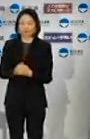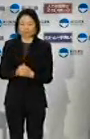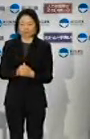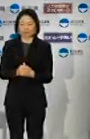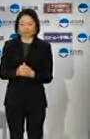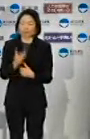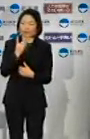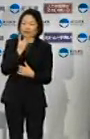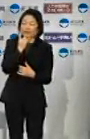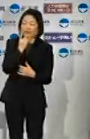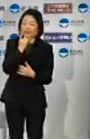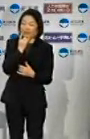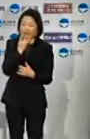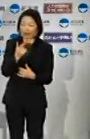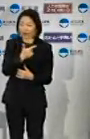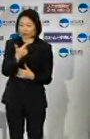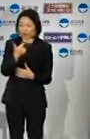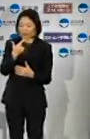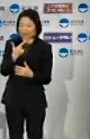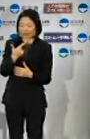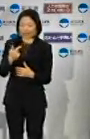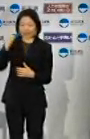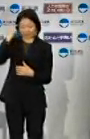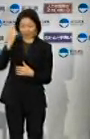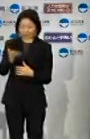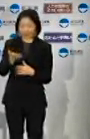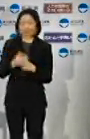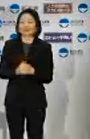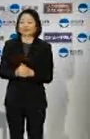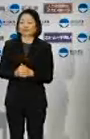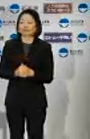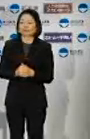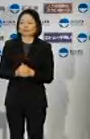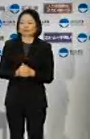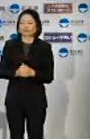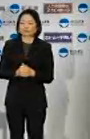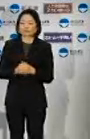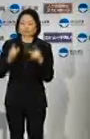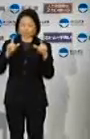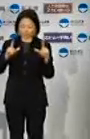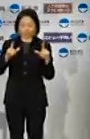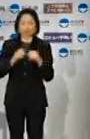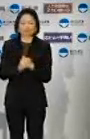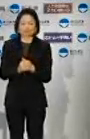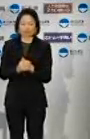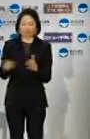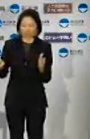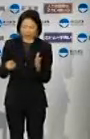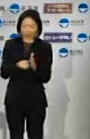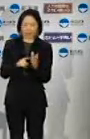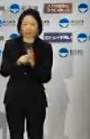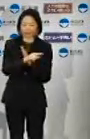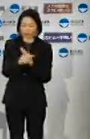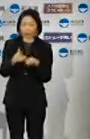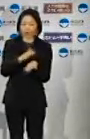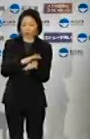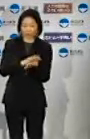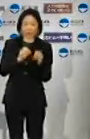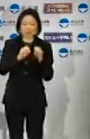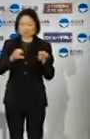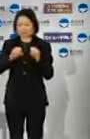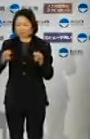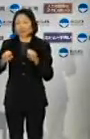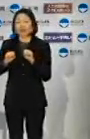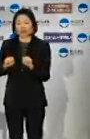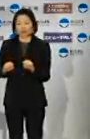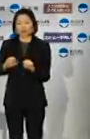伸びしろしかないっていう感じでしょうか。 伸びしろしかないっていうか、いやいや今までもいろんな発信はなされてますよ。しかし